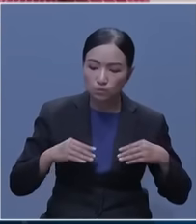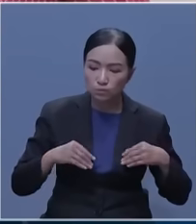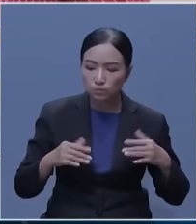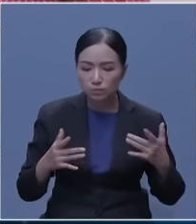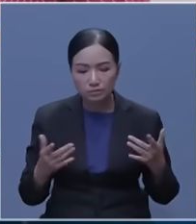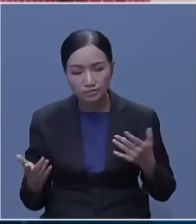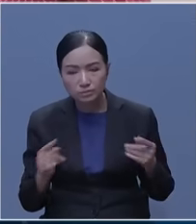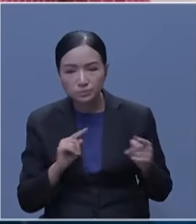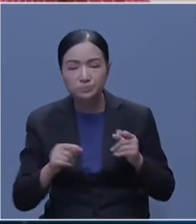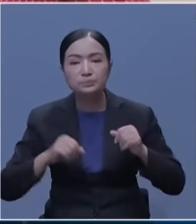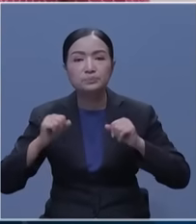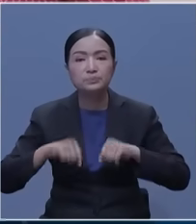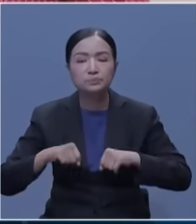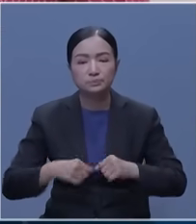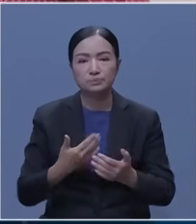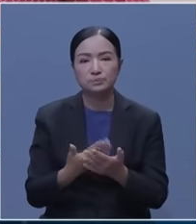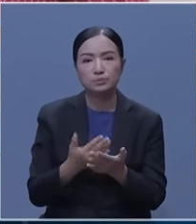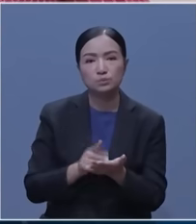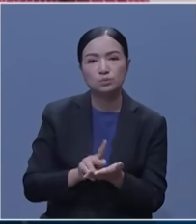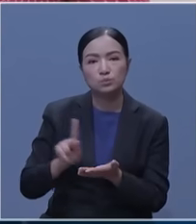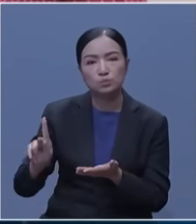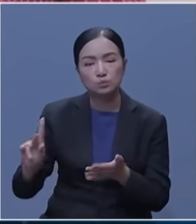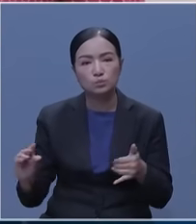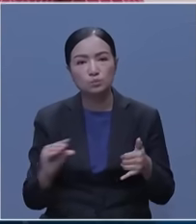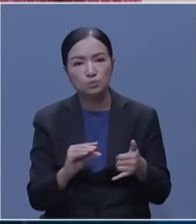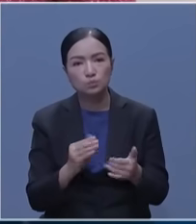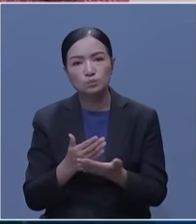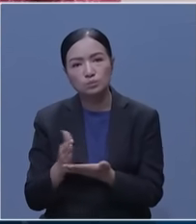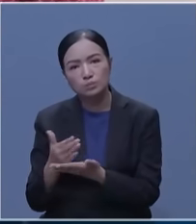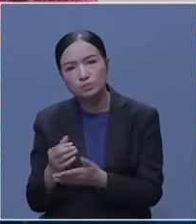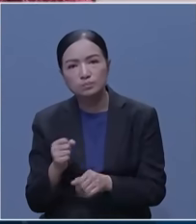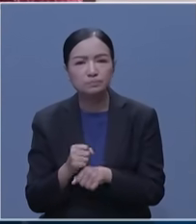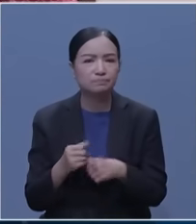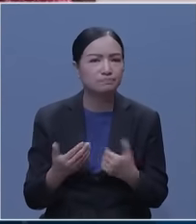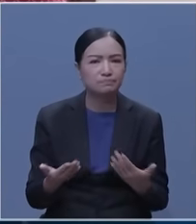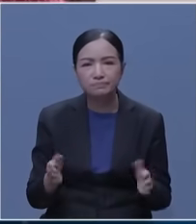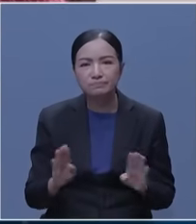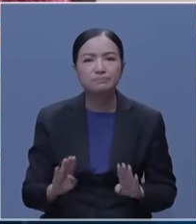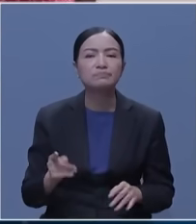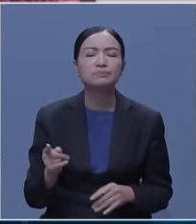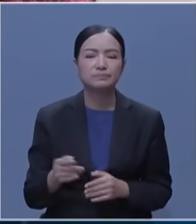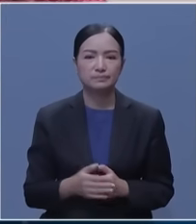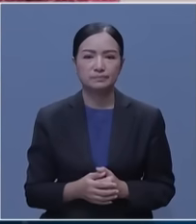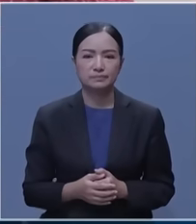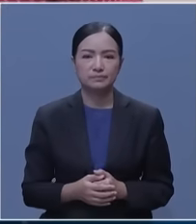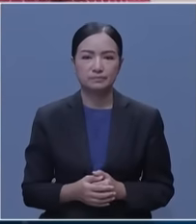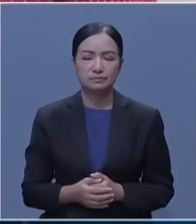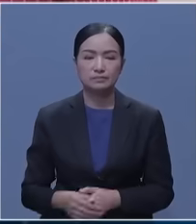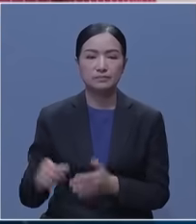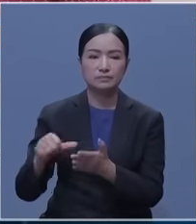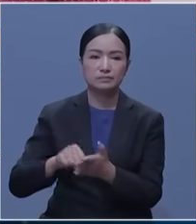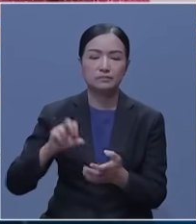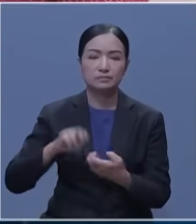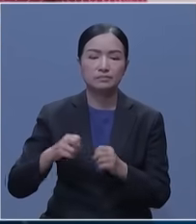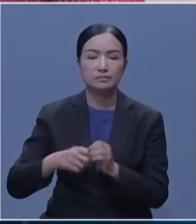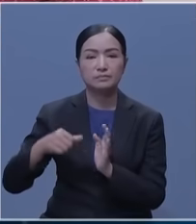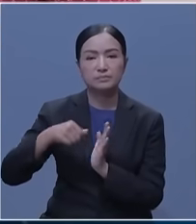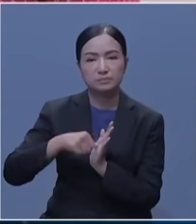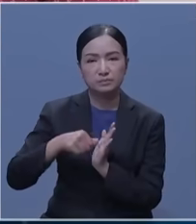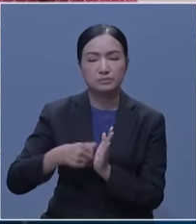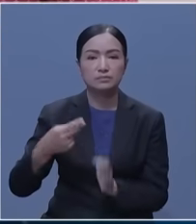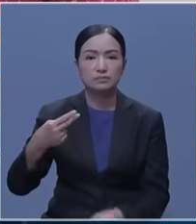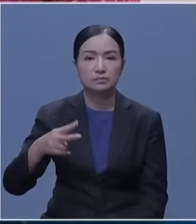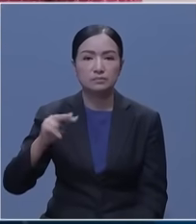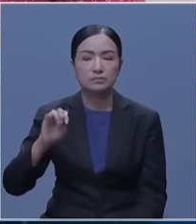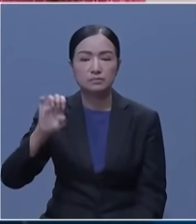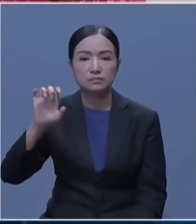ไงเพื่อที่จะได้หมดหนี้กันไปแล้วก็เดินหน้ากันต่อ ก็เหมือนกับพยายามจะเชื่อมโยงนะว่าการแก้ปัญหาเรื่องของหนี้เนี่ยม ัน ก็ต้